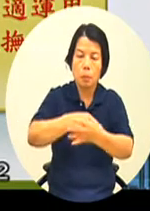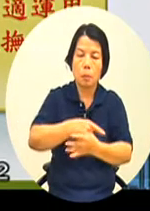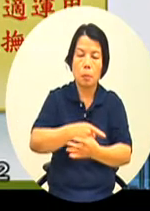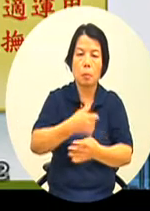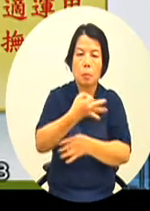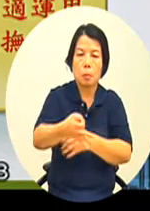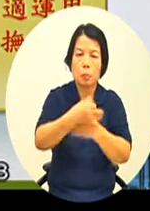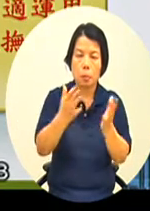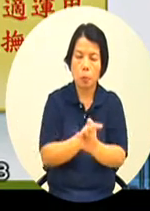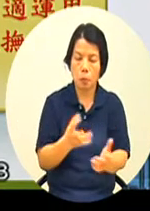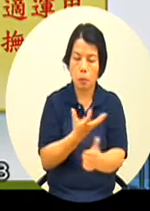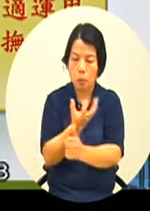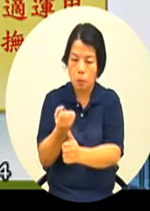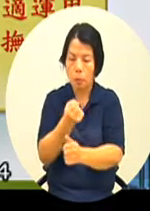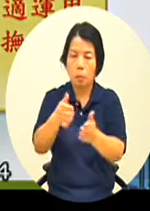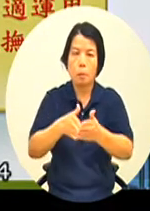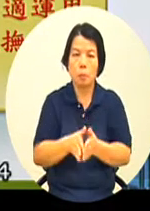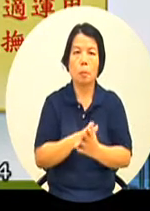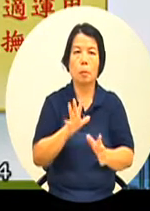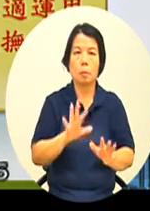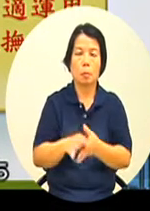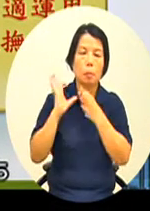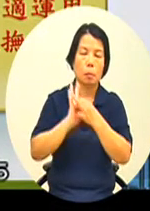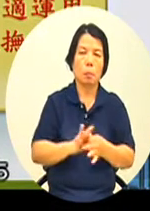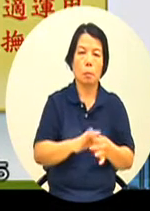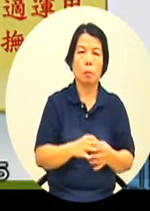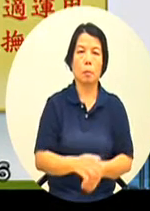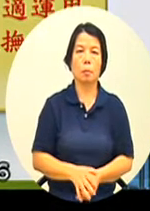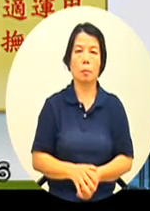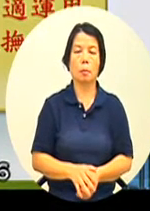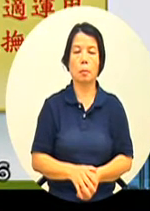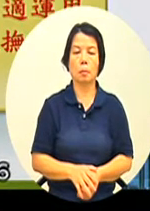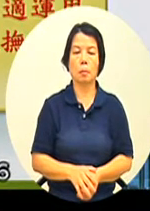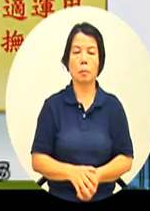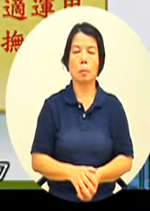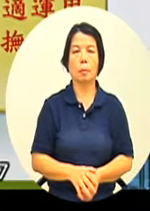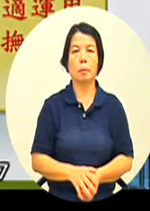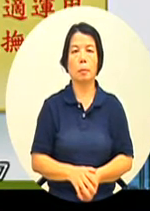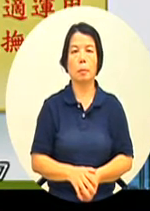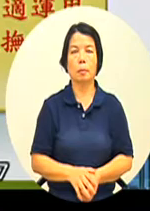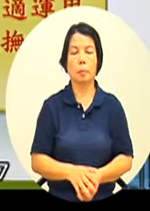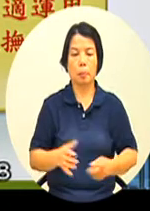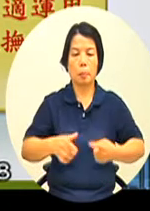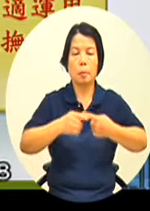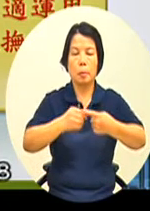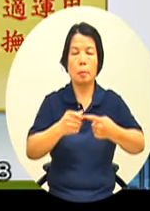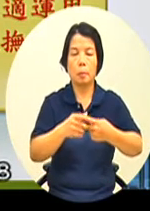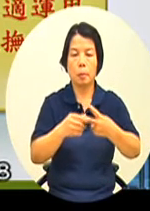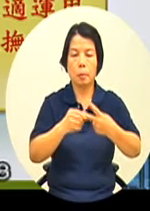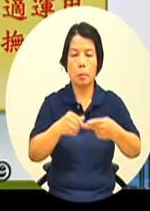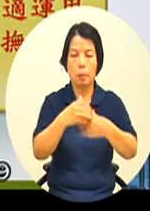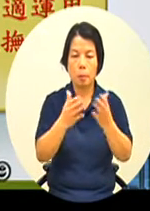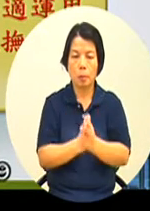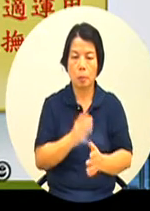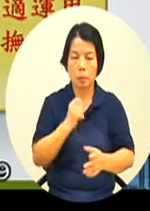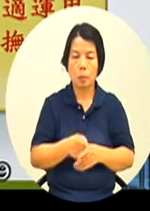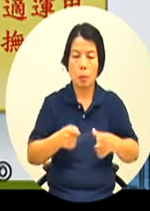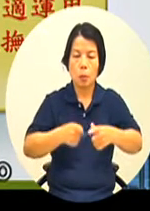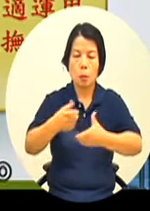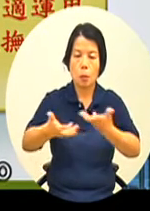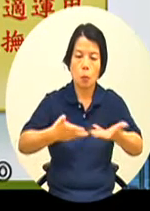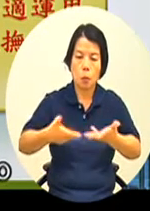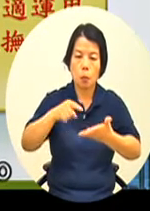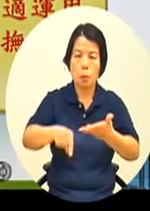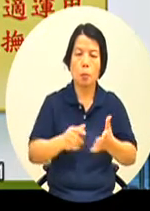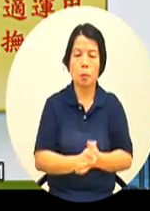员流总量管制原则，第二个持续员流精简措施等方式来办理。第二部分，精实公务专业职能，